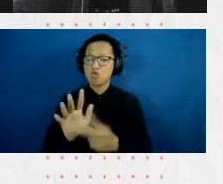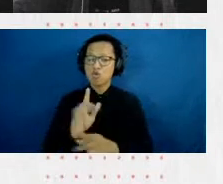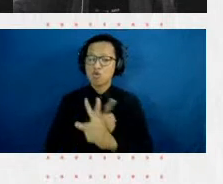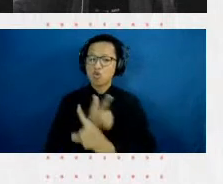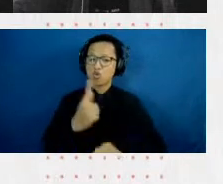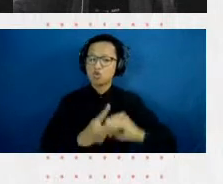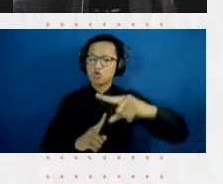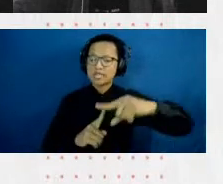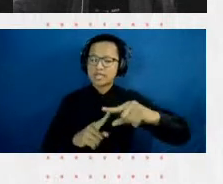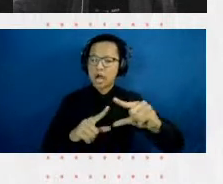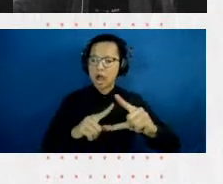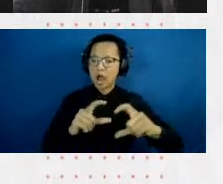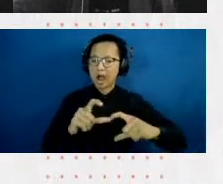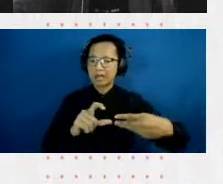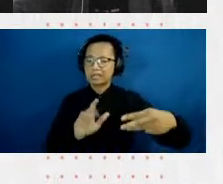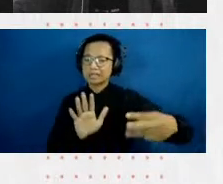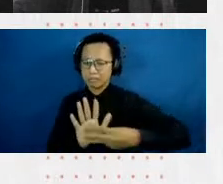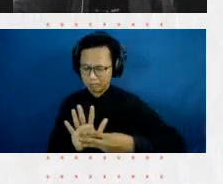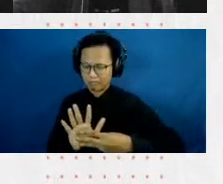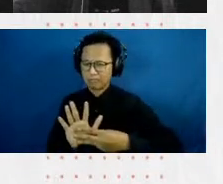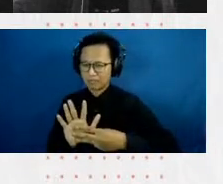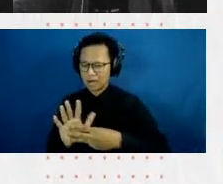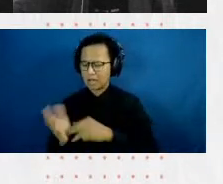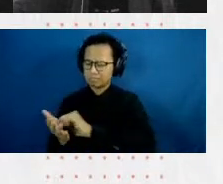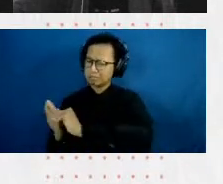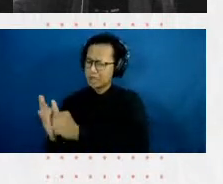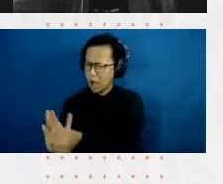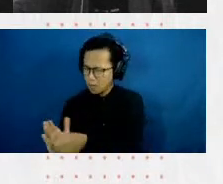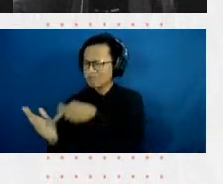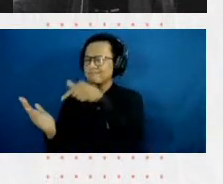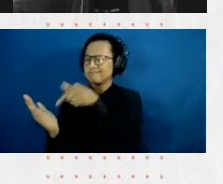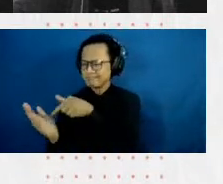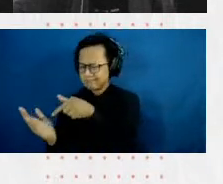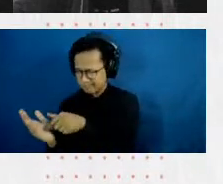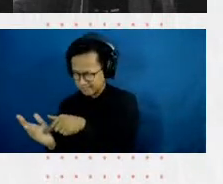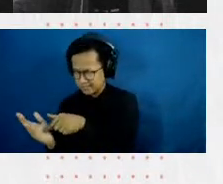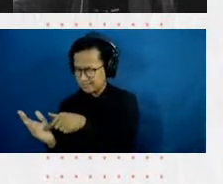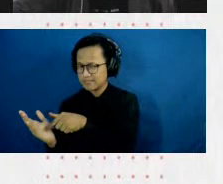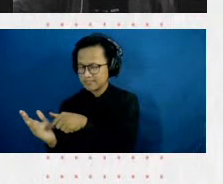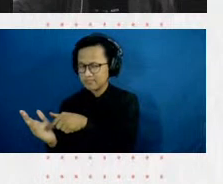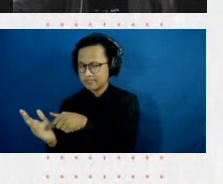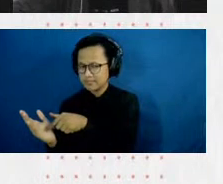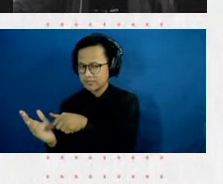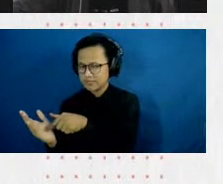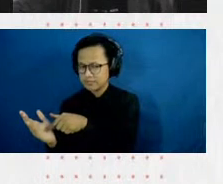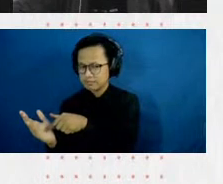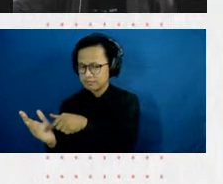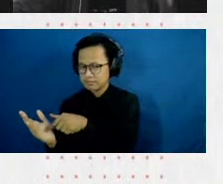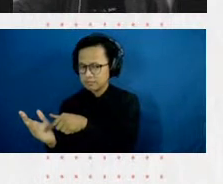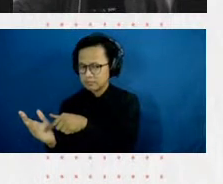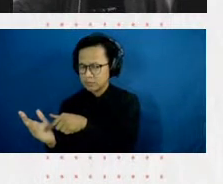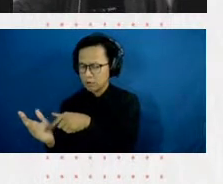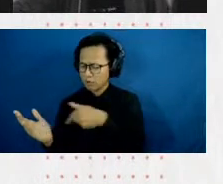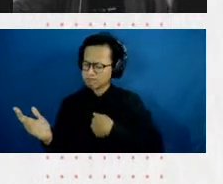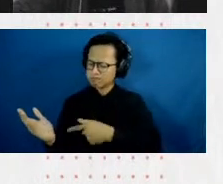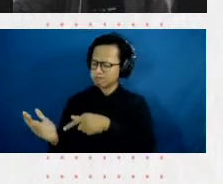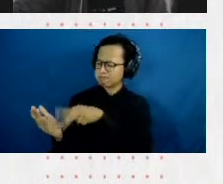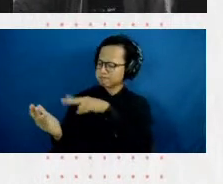jawa. Nah mungkin kalau dengan demikian nanti kalau kita tahu oh, kalau ada orang juga tahu